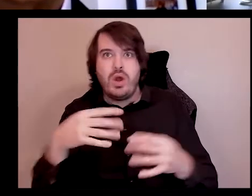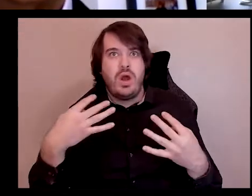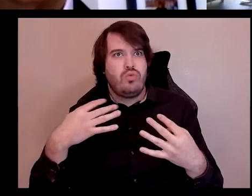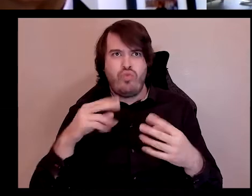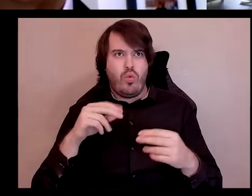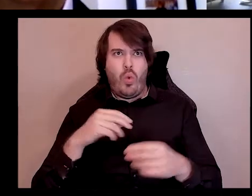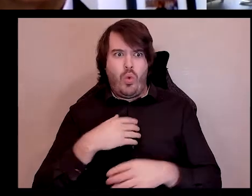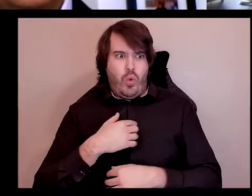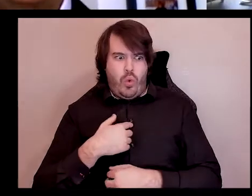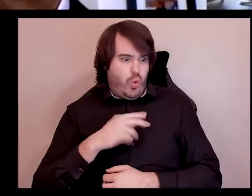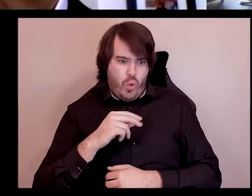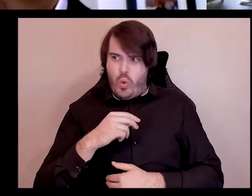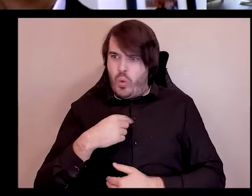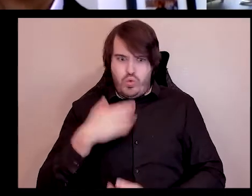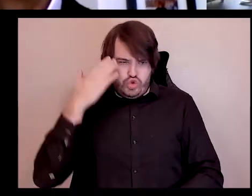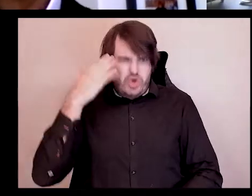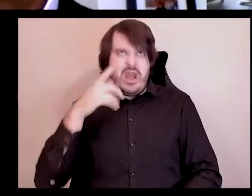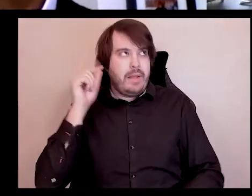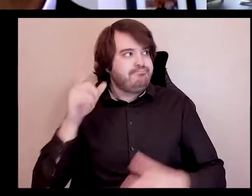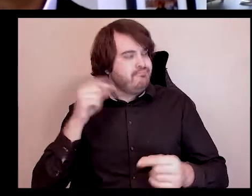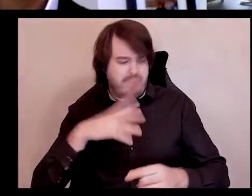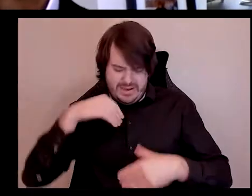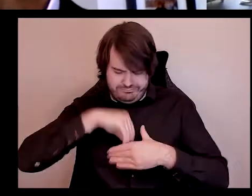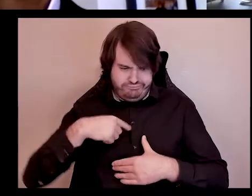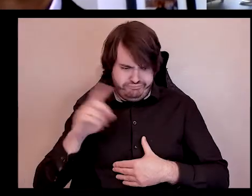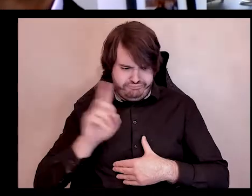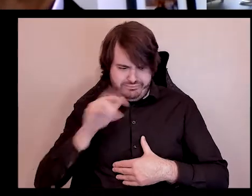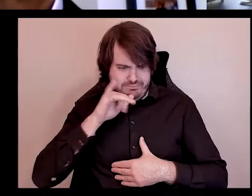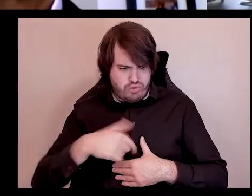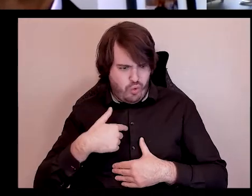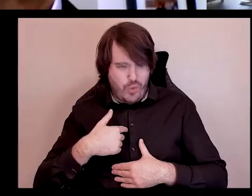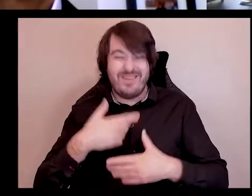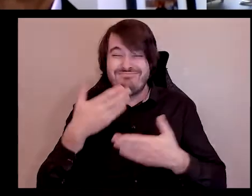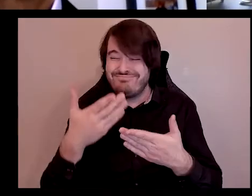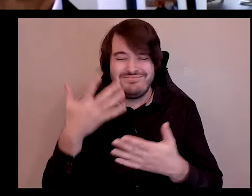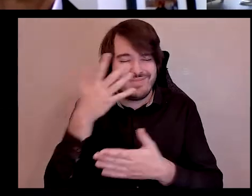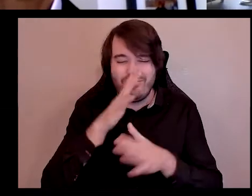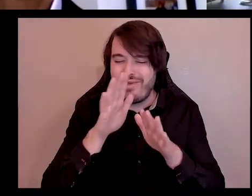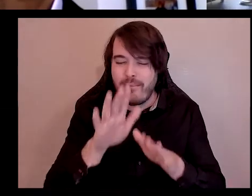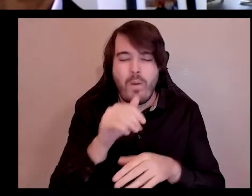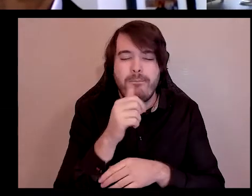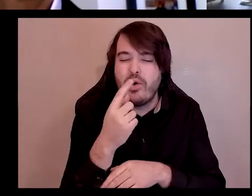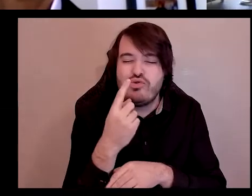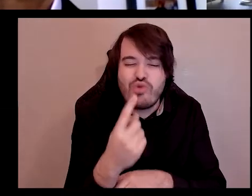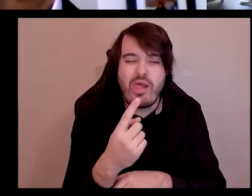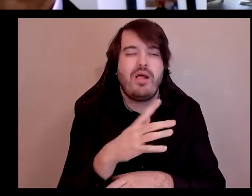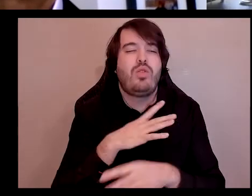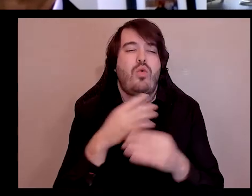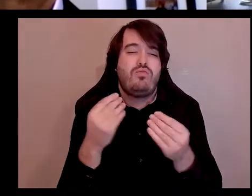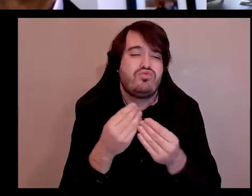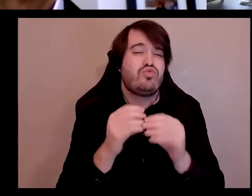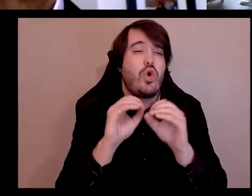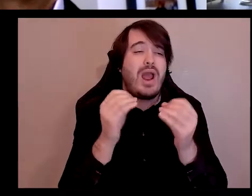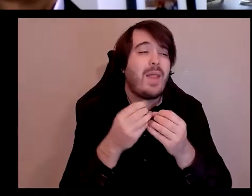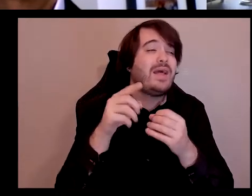plus de place sur mon papier. Il y en a des mythes. Puis je vous l'entendais. Vous êtes toutes là à nous regarder en train de dire non. Oui, je le sais, je l'entends.